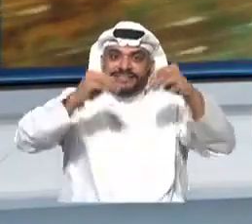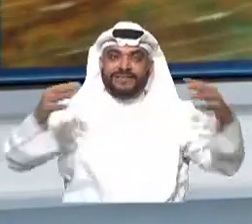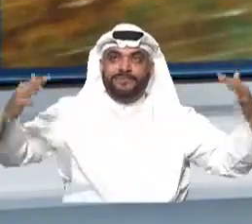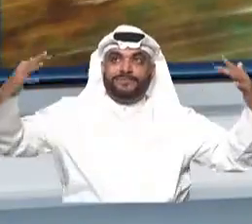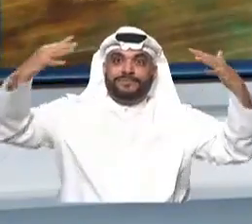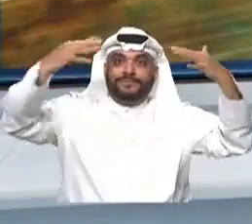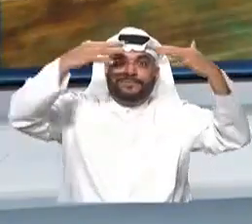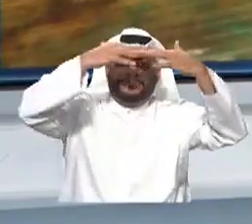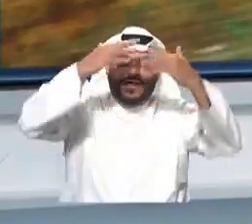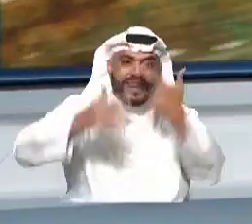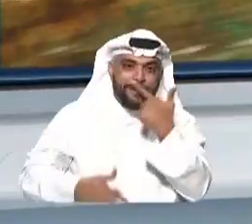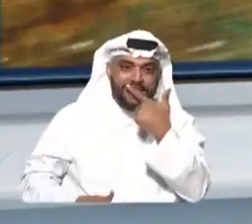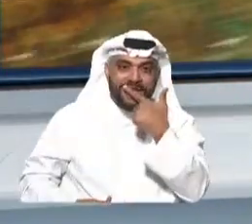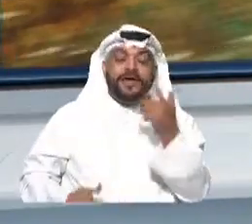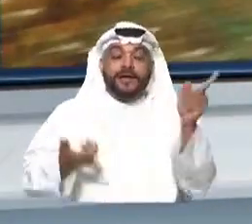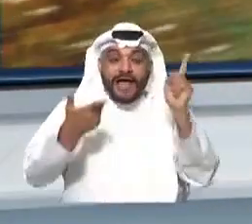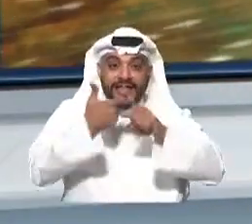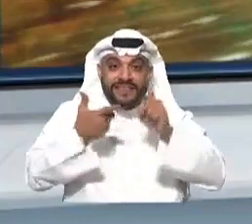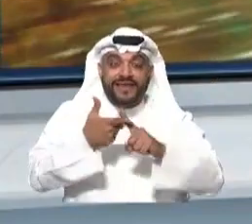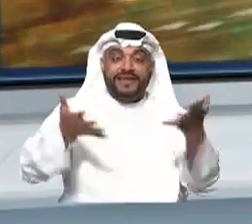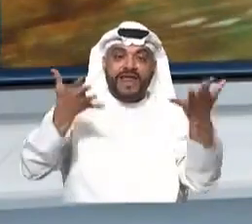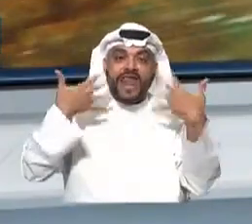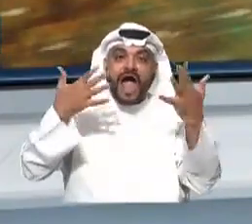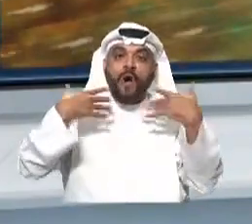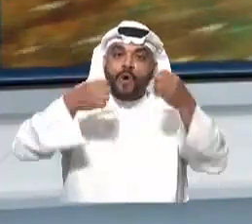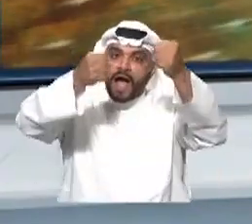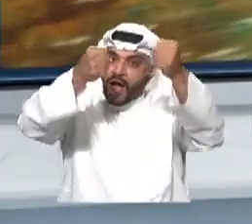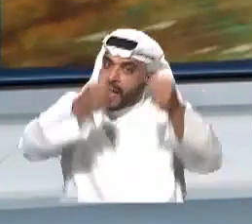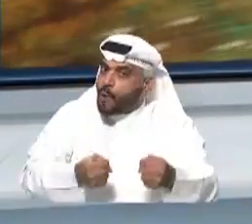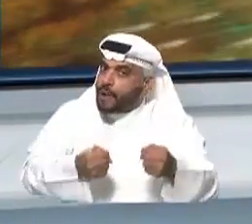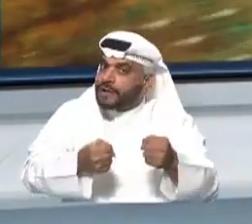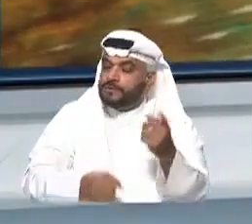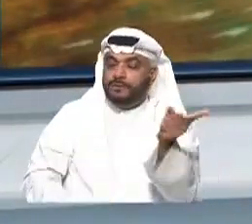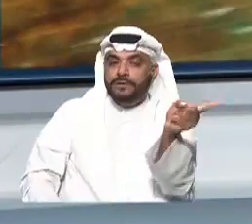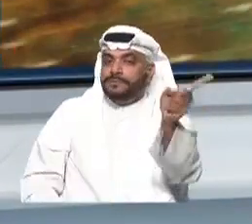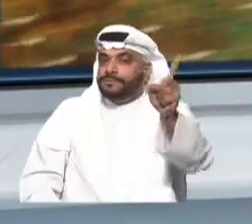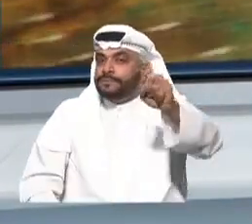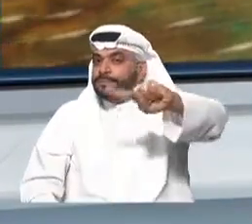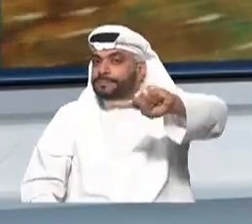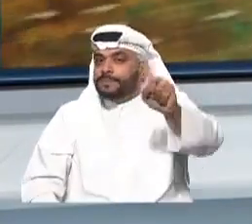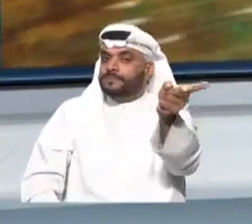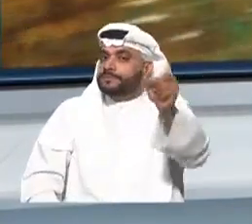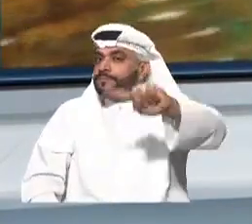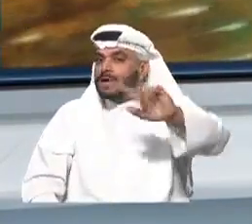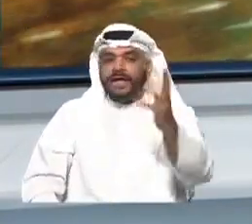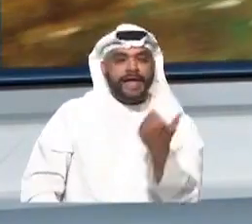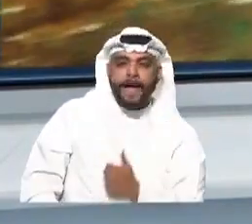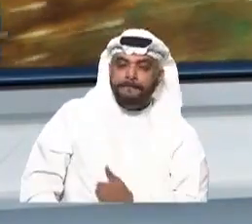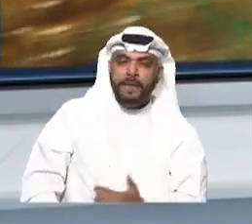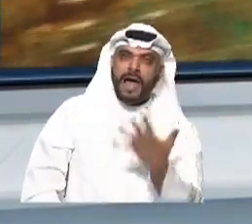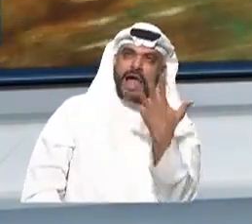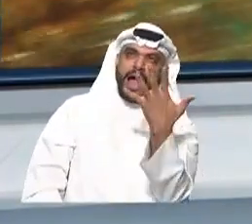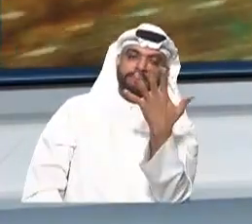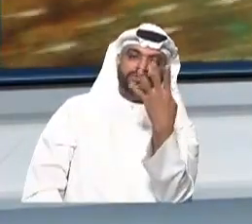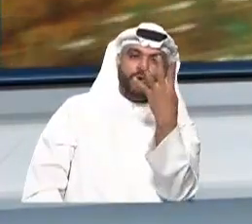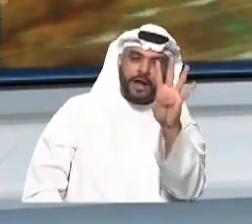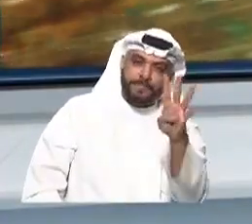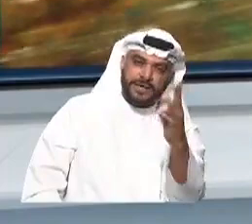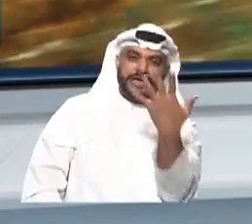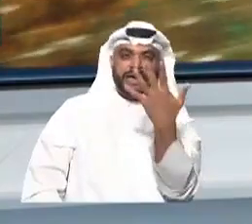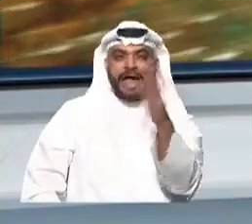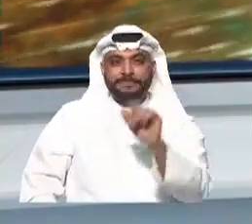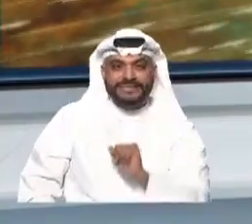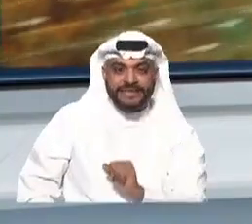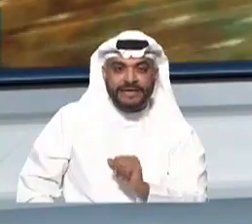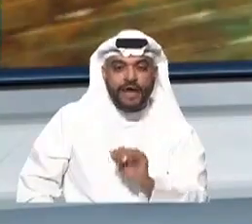الجنوبية الشرقية تدريجيا توصل سرعتها إلى 45 كيلومتر في الساعة مع فرص للغبار